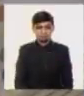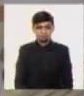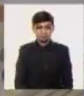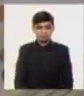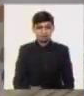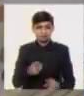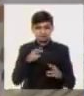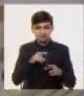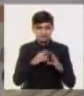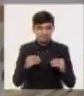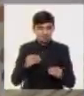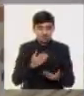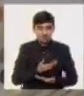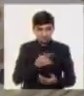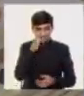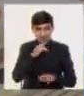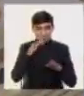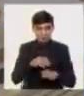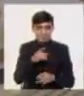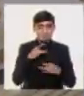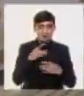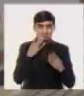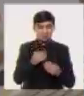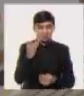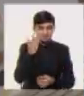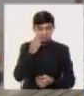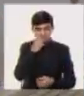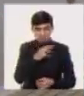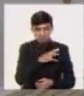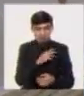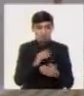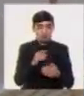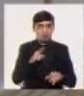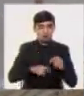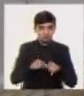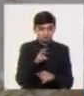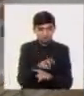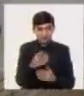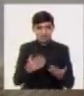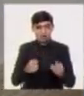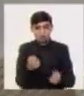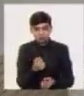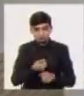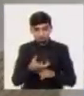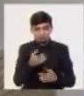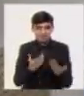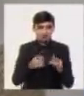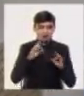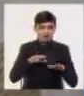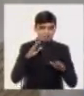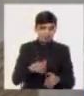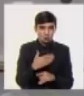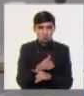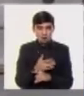Для среднестатистического жителя Казахстана праздник – это традиционные визиты к родственникам, застолья с друзьями дома или в ресторане,